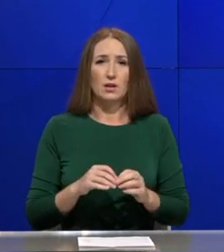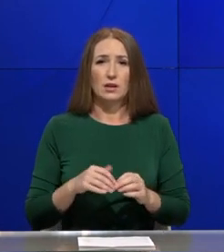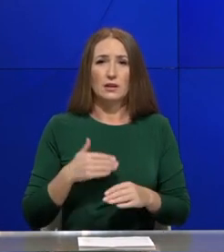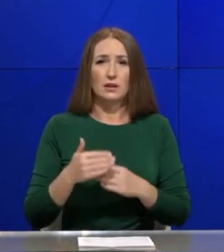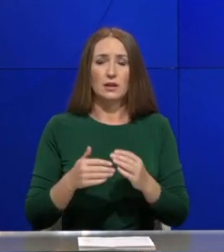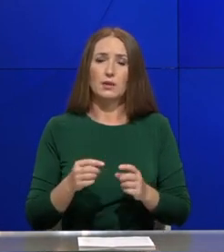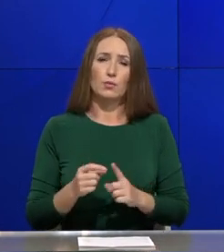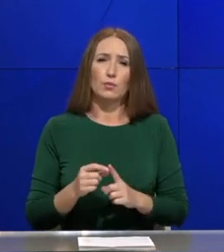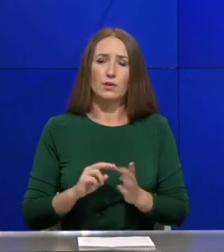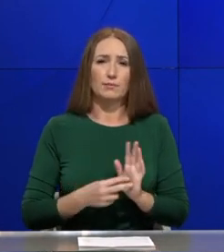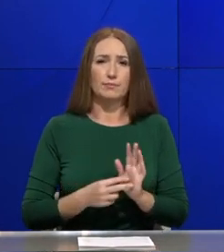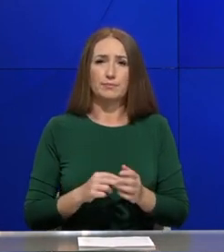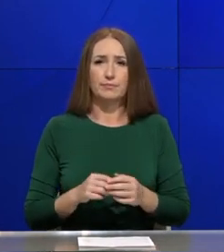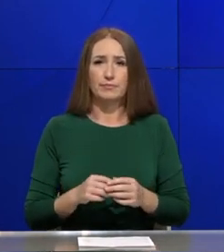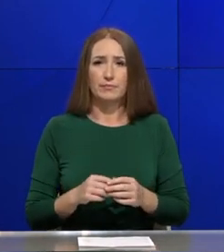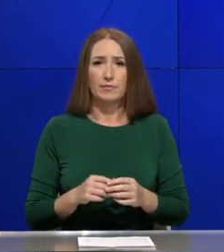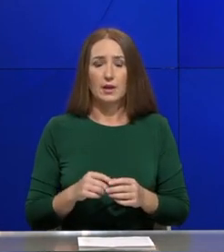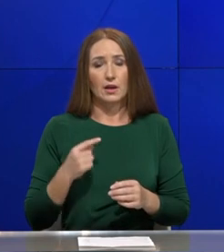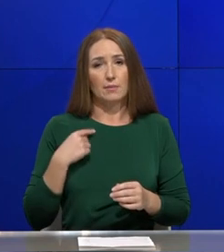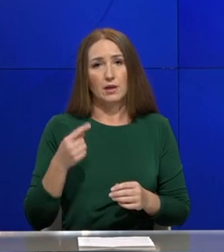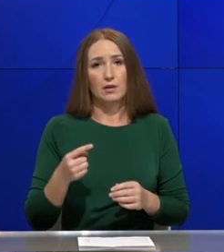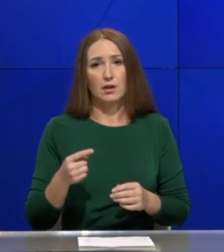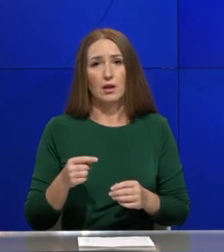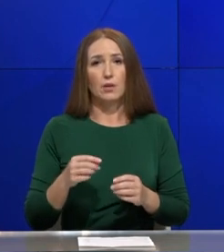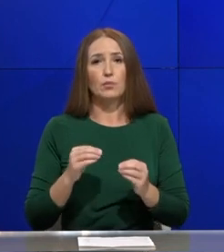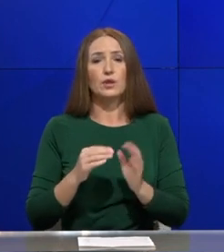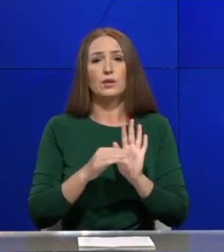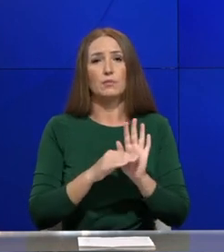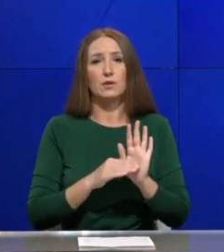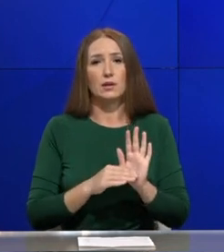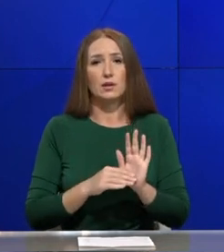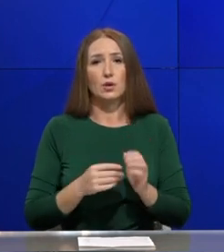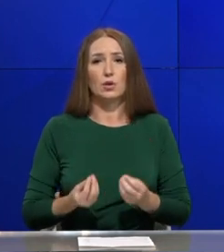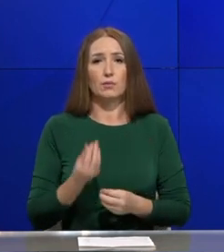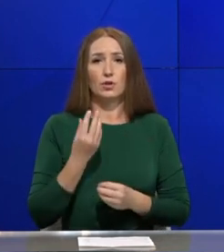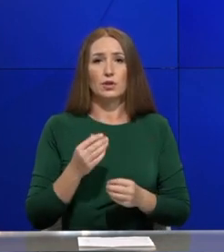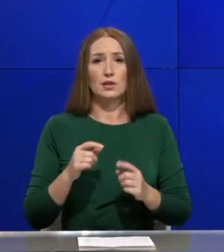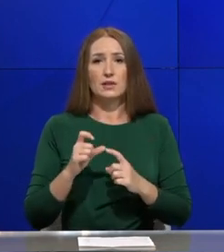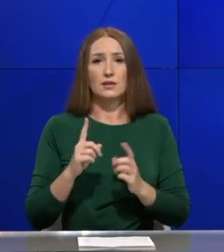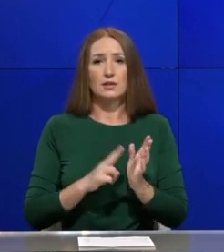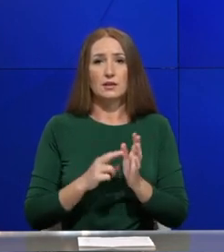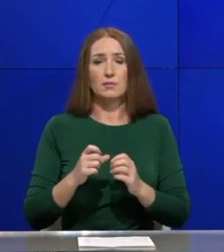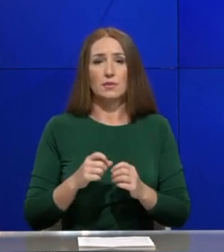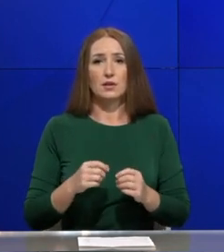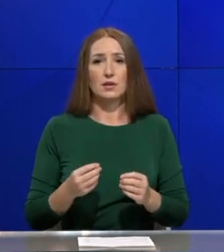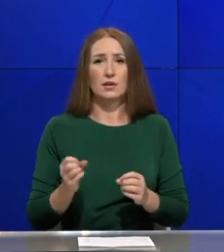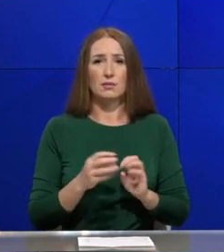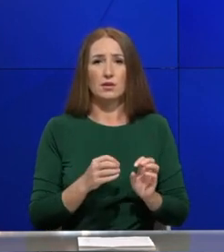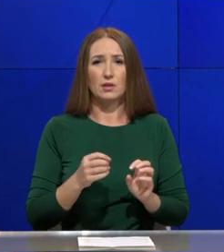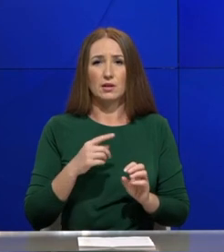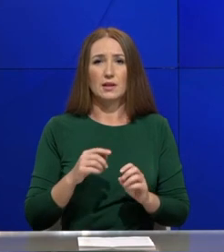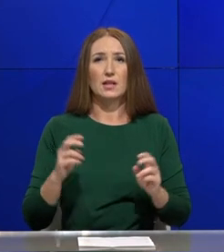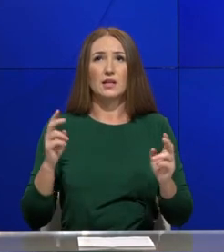dalje problem. Planiram poduzeti mjere za unapređenje sistema upravljanja otpadom, smanjenje